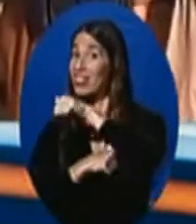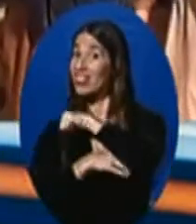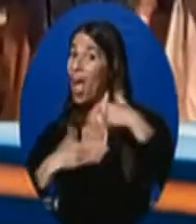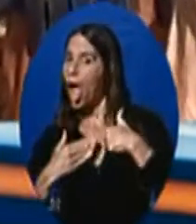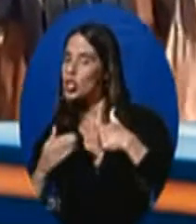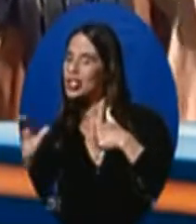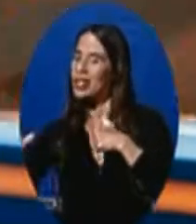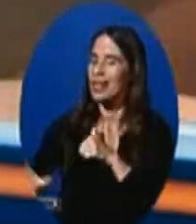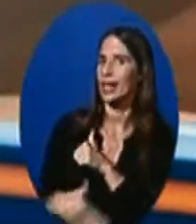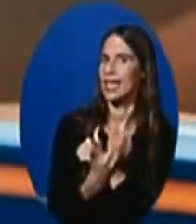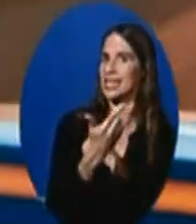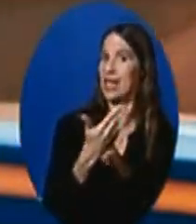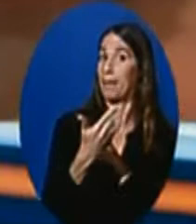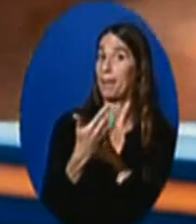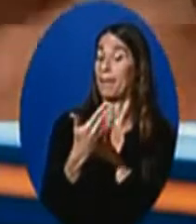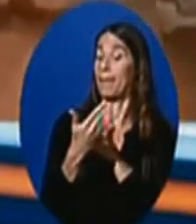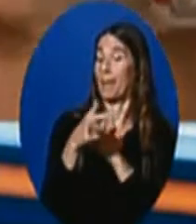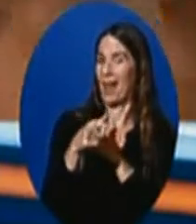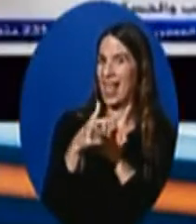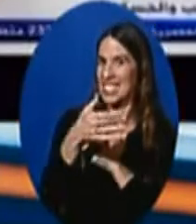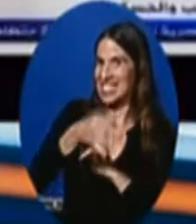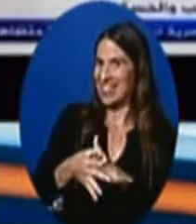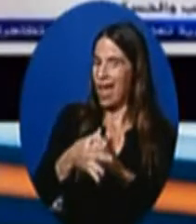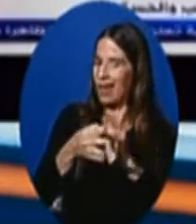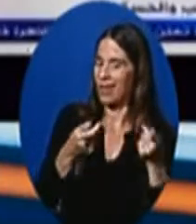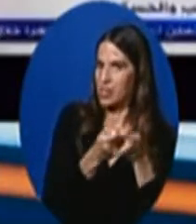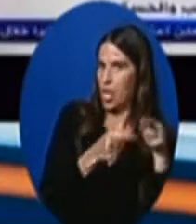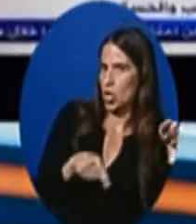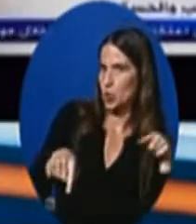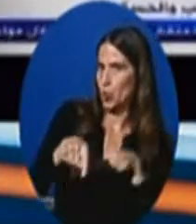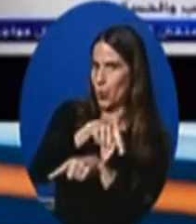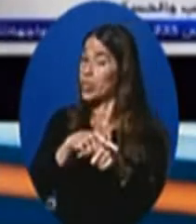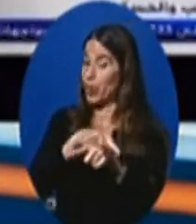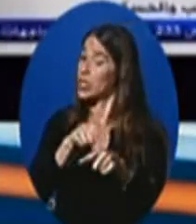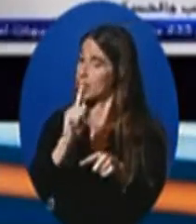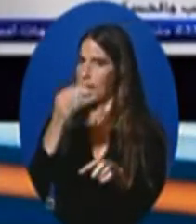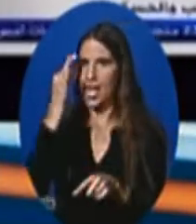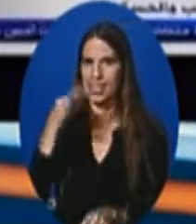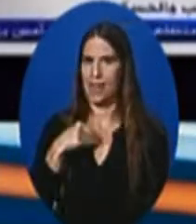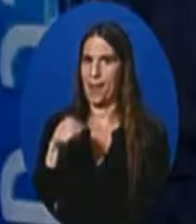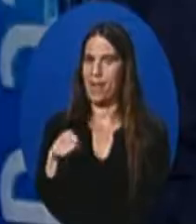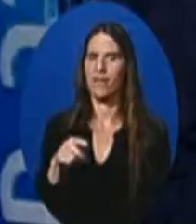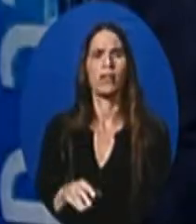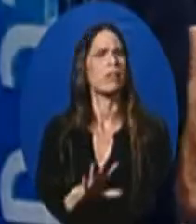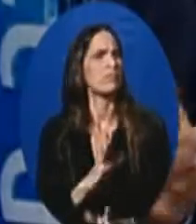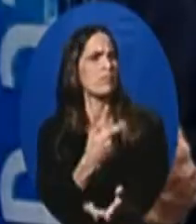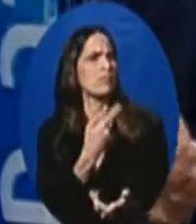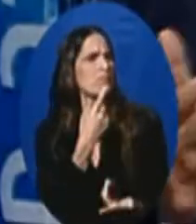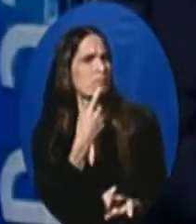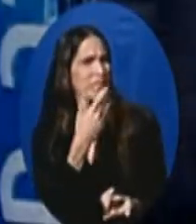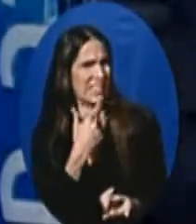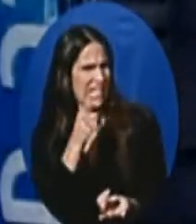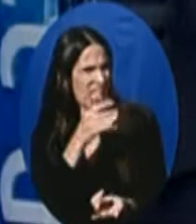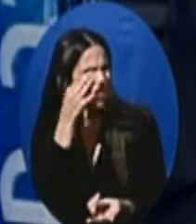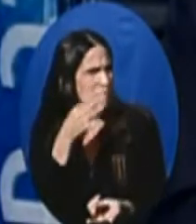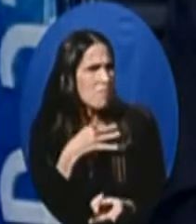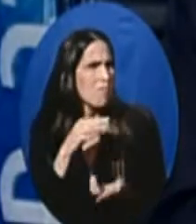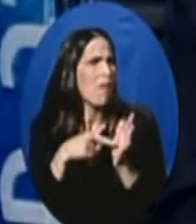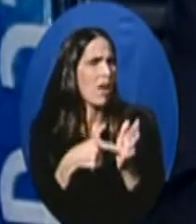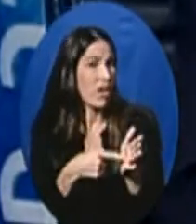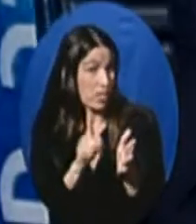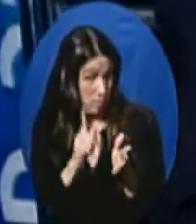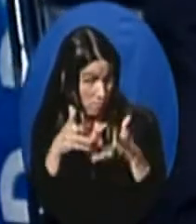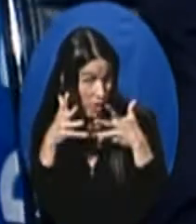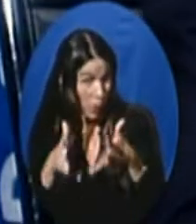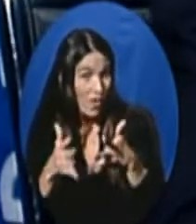לסיני, וזאת ברית שיושבת על גבולותיה של ישראל וכדאי שישראל תשים לב. מה זאת אומרת כדאי שישראל תשים לב? שמע, יצחק, כדאי לה לתקוף